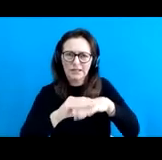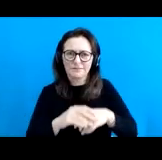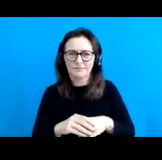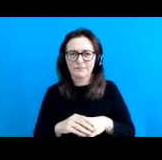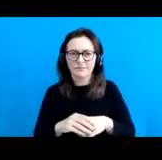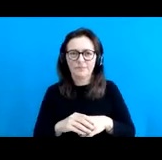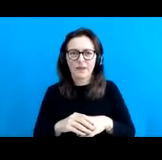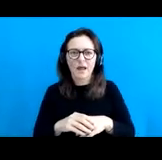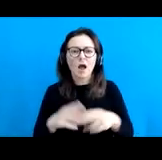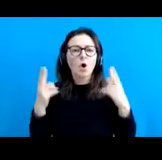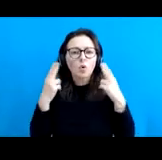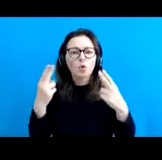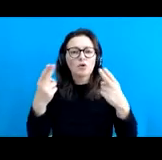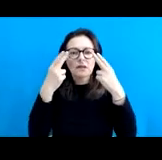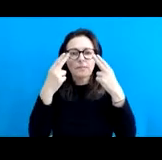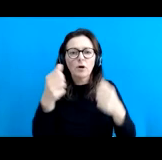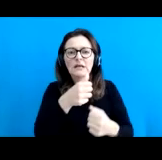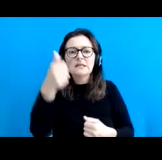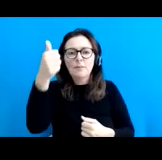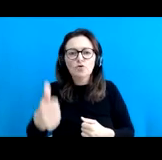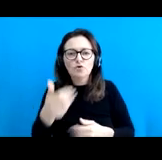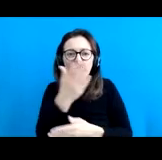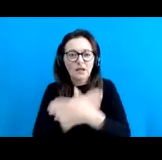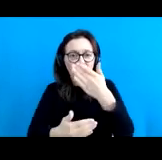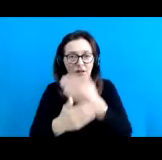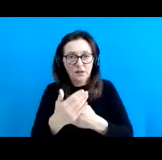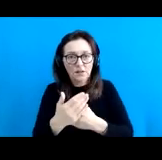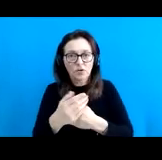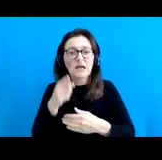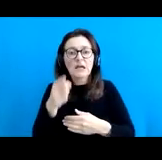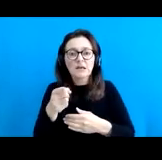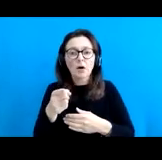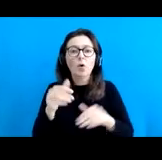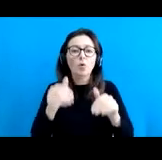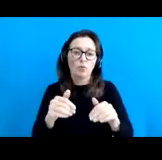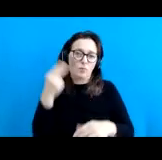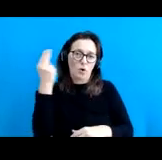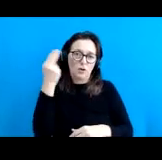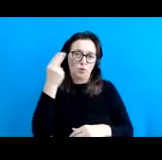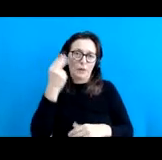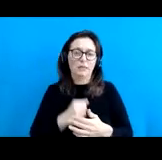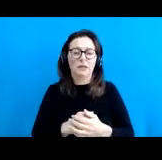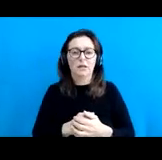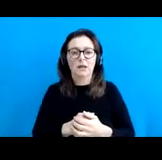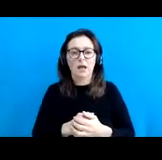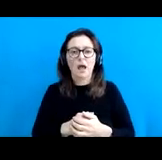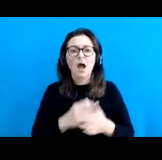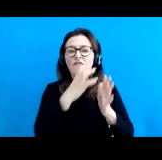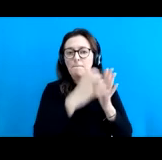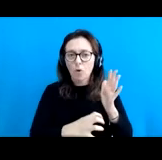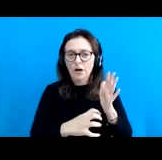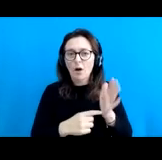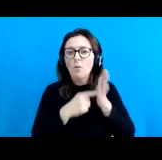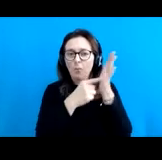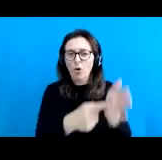Gluhoslepota je samostojna invalidnost in kot tako jo je treba tudi razumeti. V samem poglavju nakažem